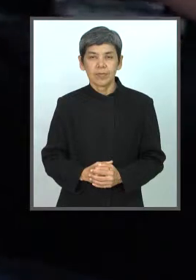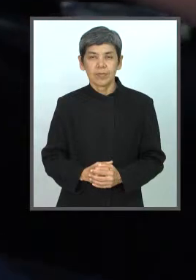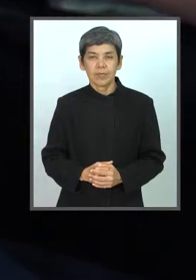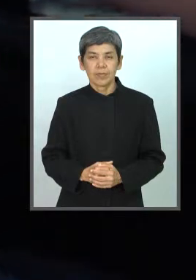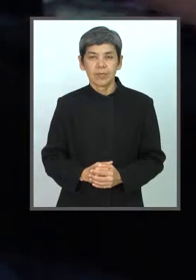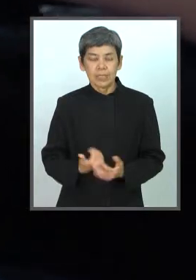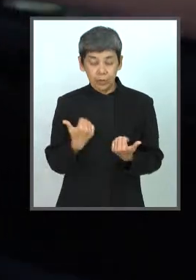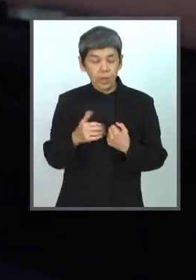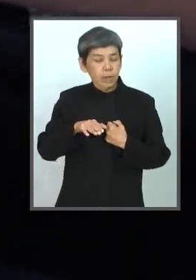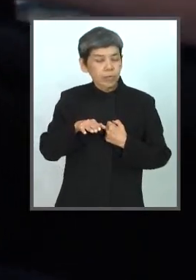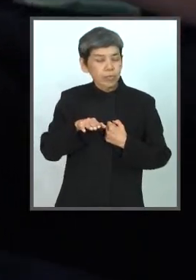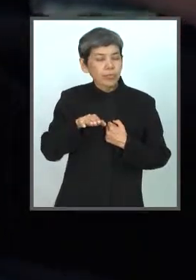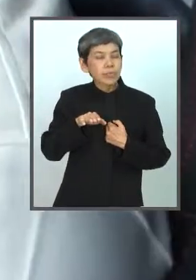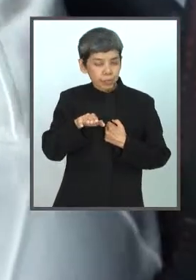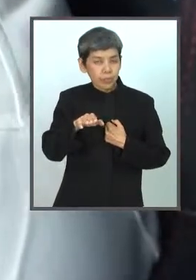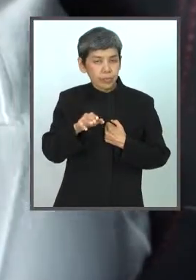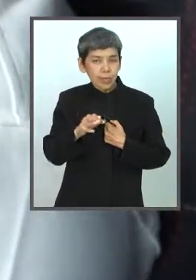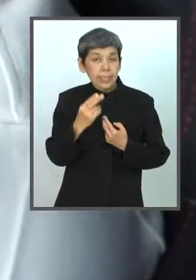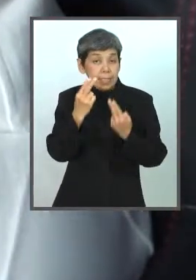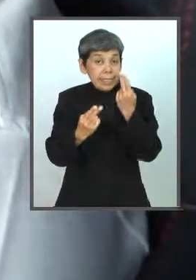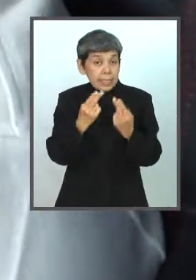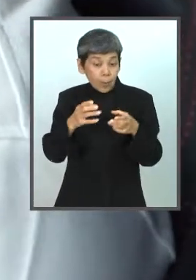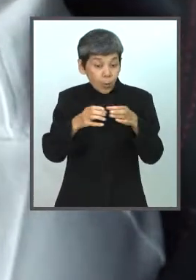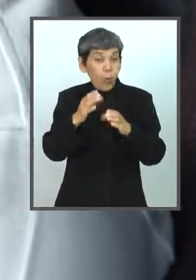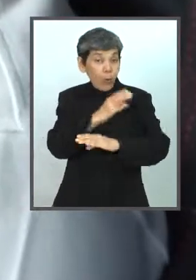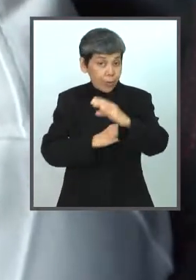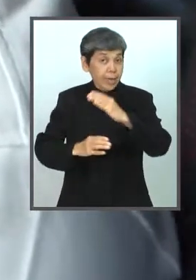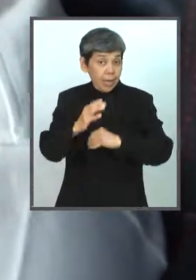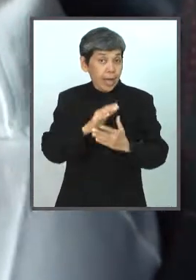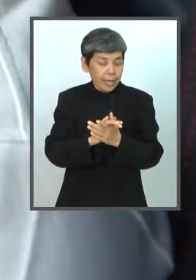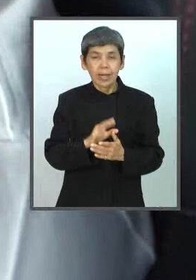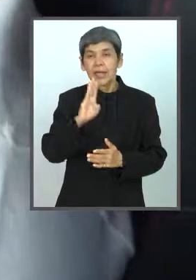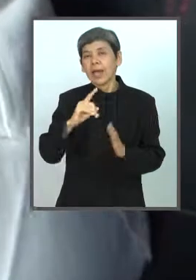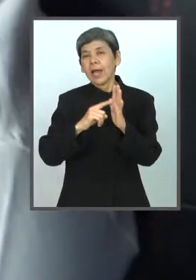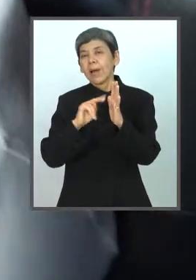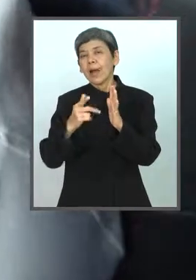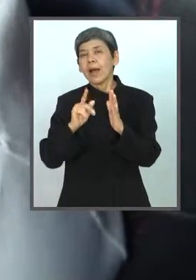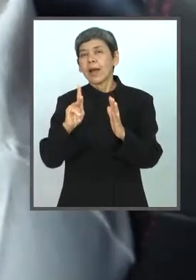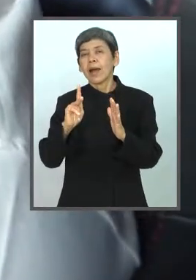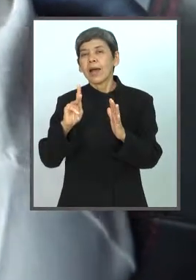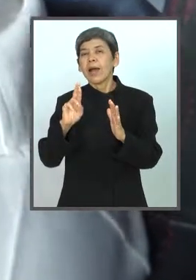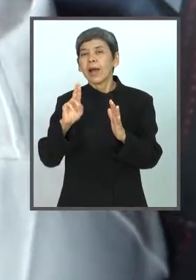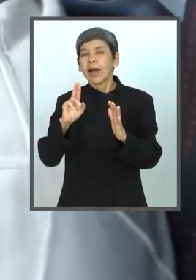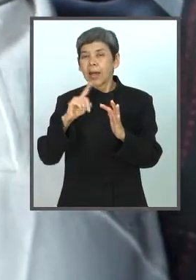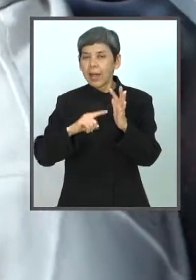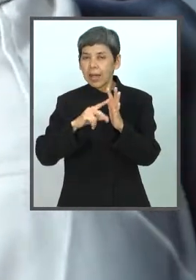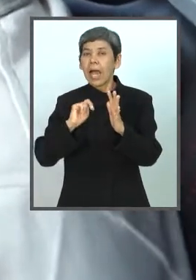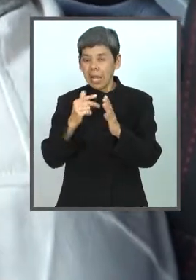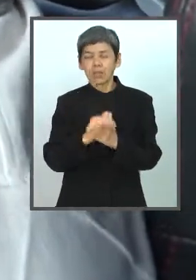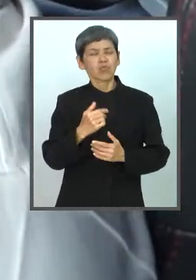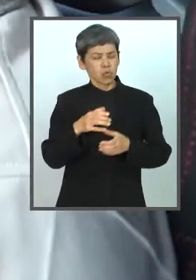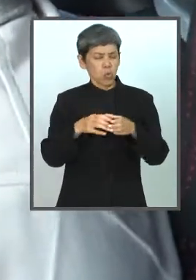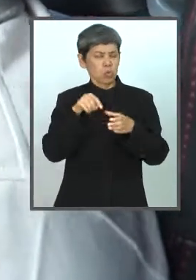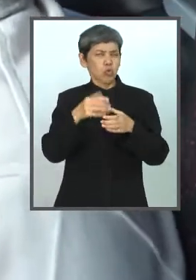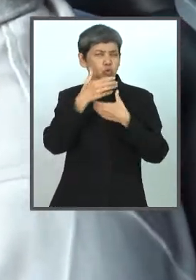อันนี้ก็กำลังเดินทางไปเยี่ยมชมกลุ่มคนพิการบางกลางนะต้องบอกว่าเป็นอีกกลุ่มหนึ่งที่ค่อนข้างน่าสนใ